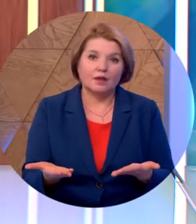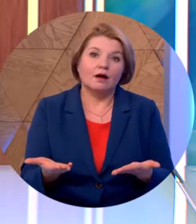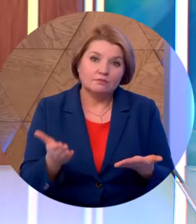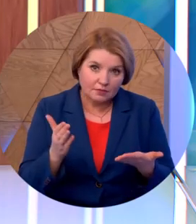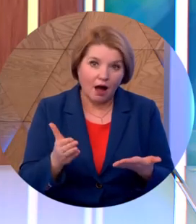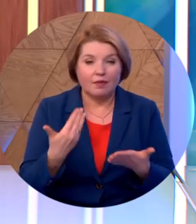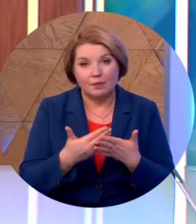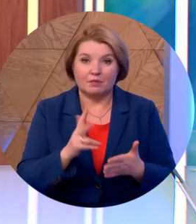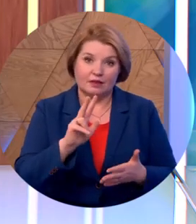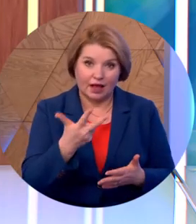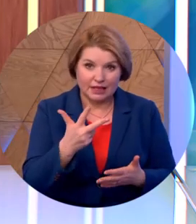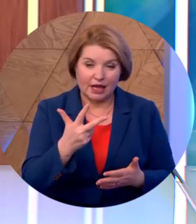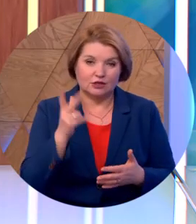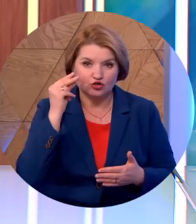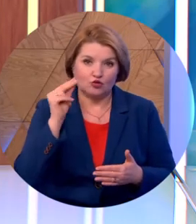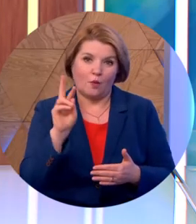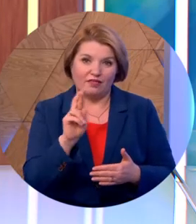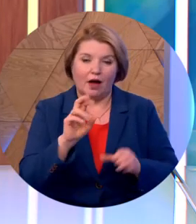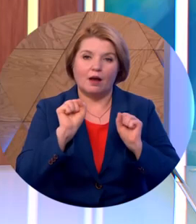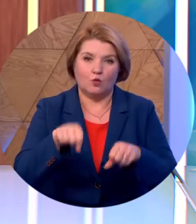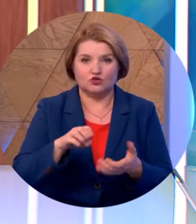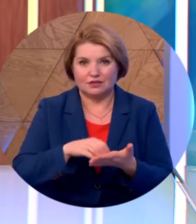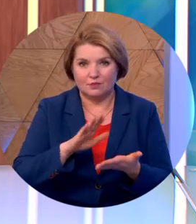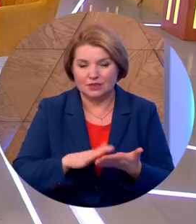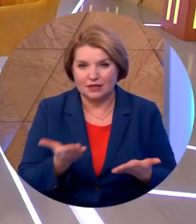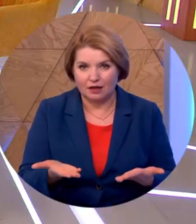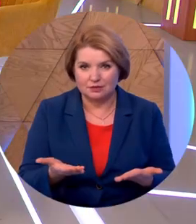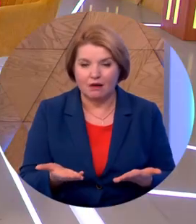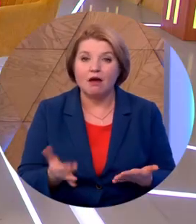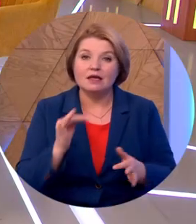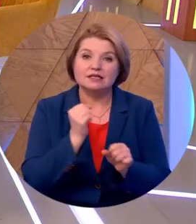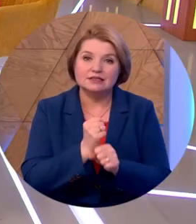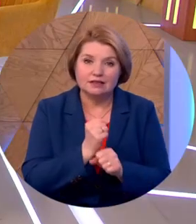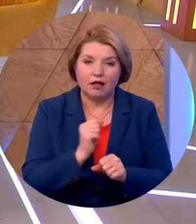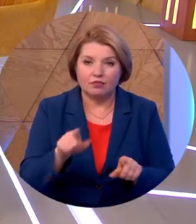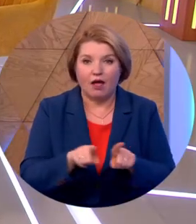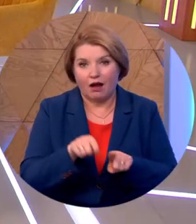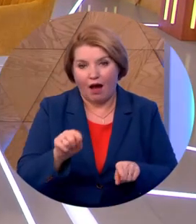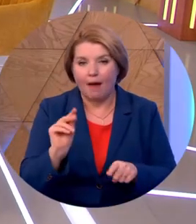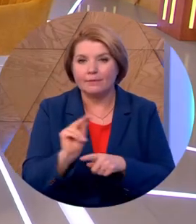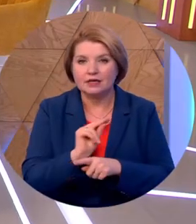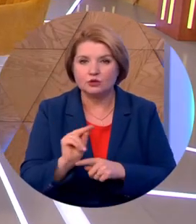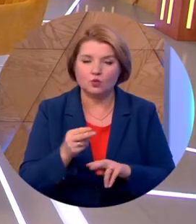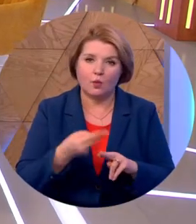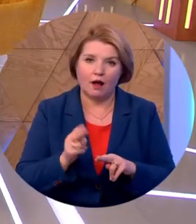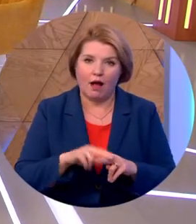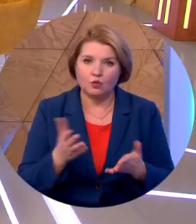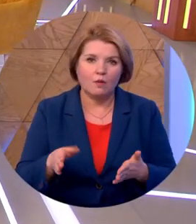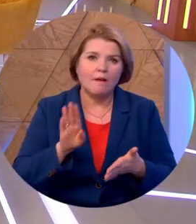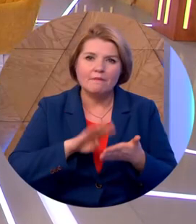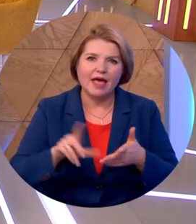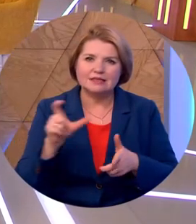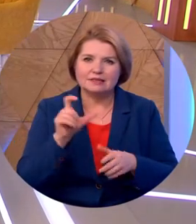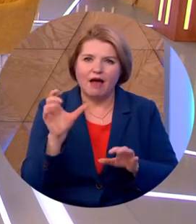там число на третье можно записаться проду пя Да уже можно совершенно спокойно делать это процедура которая без гематом